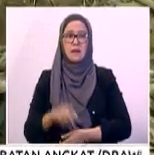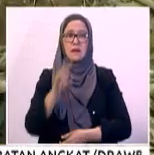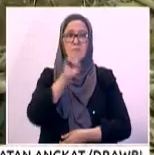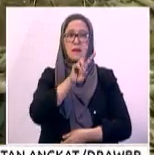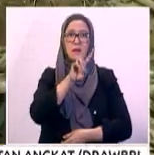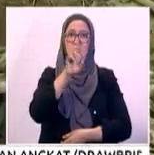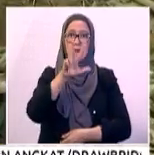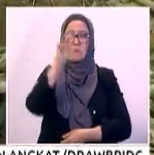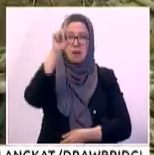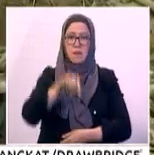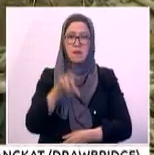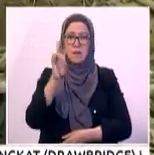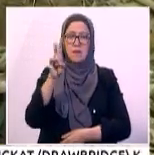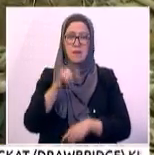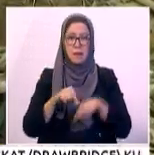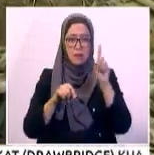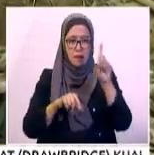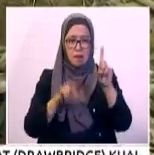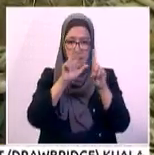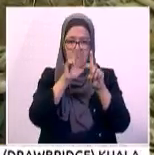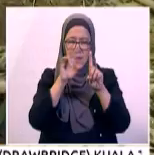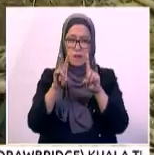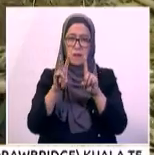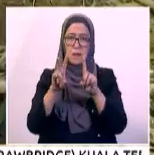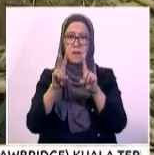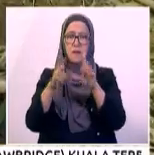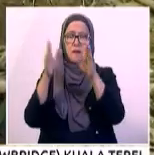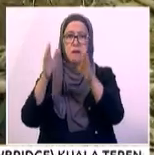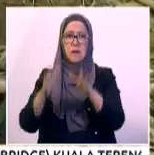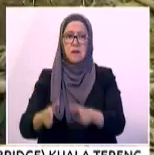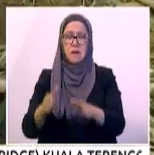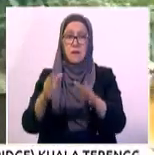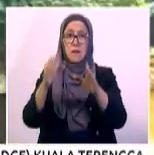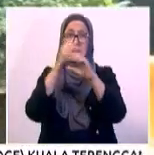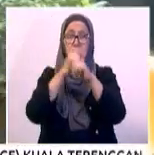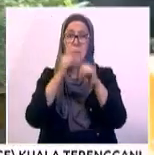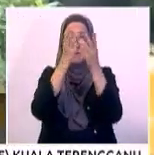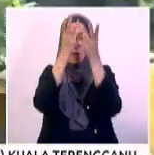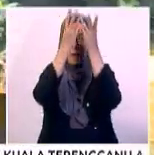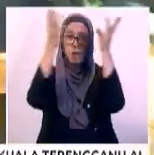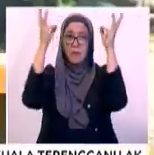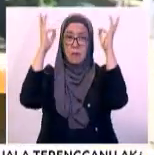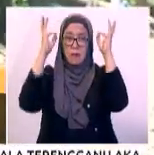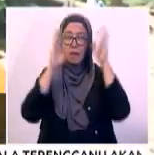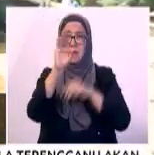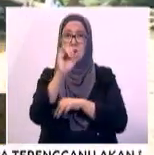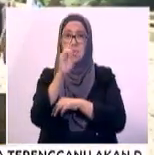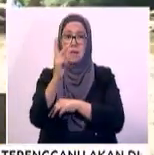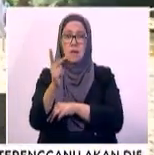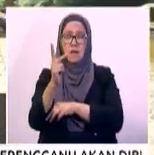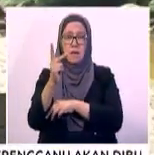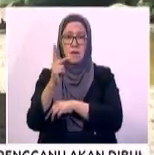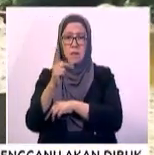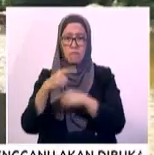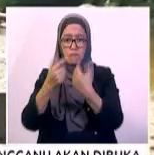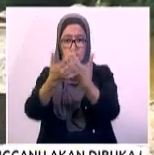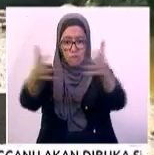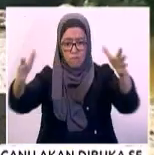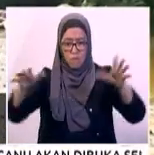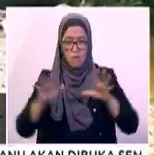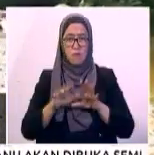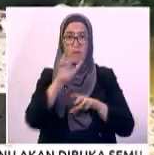Julai lepas, 173 penduduk orang asli suku kaum Batik yang dikuarantin di PPS Etno Botani selama 36